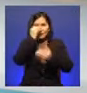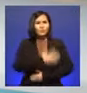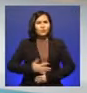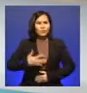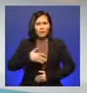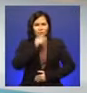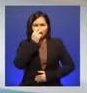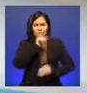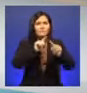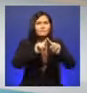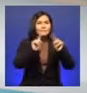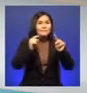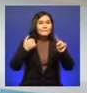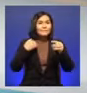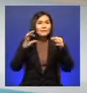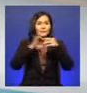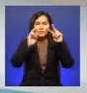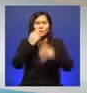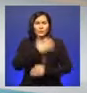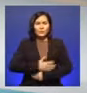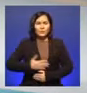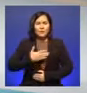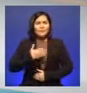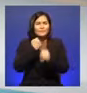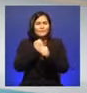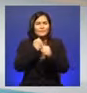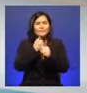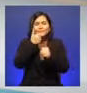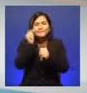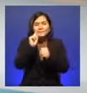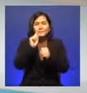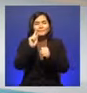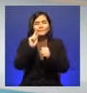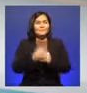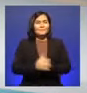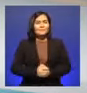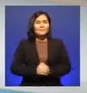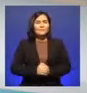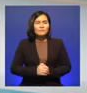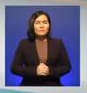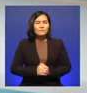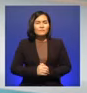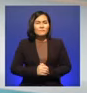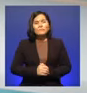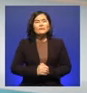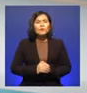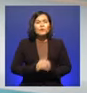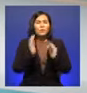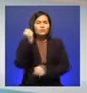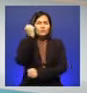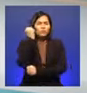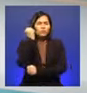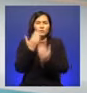อยในด้านสุขภาพเนี่ยเราสามารถดำเนินการจนรายได้ไอ้โทษครับภาระค่าใช้จ่ายของคนที่จนนะ